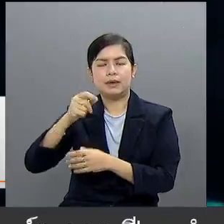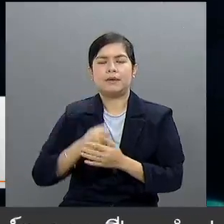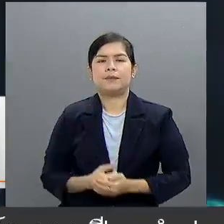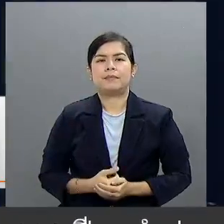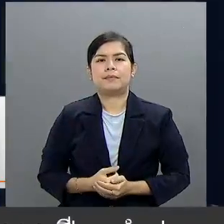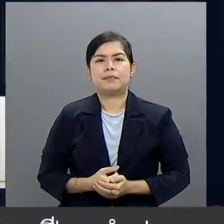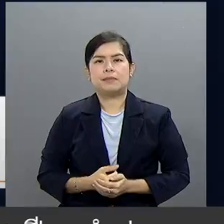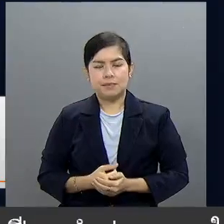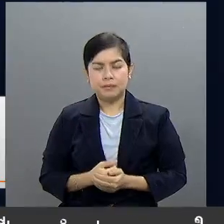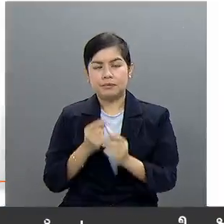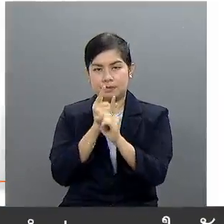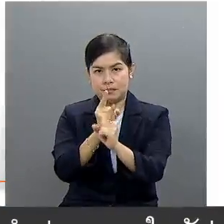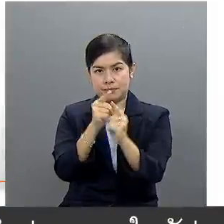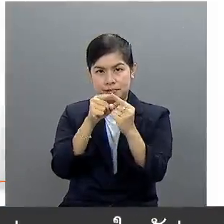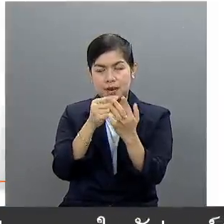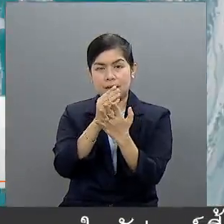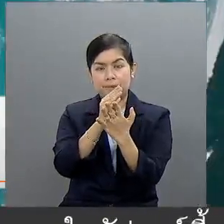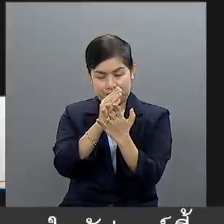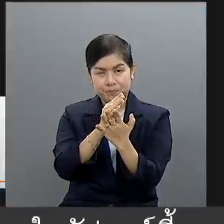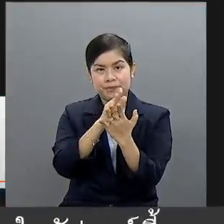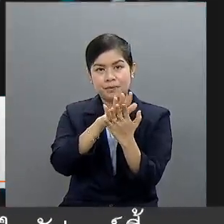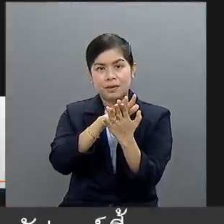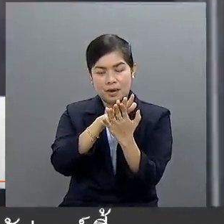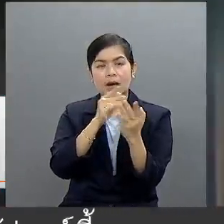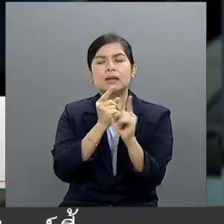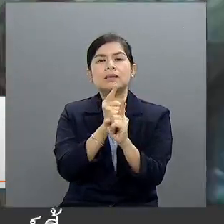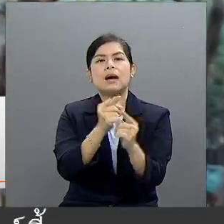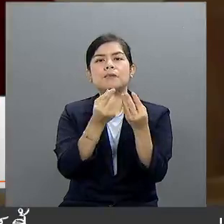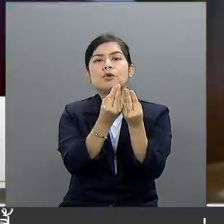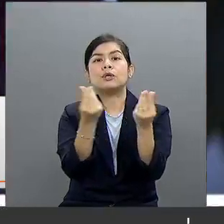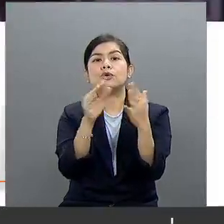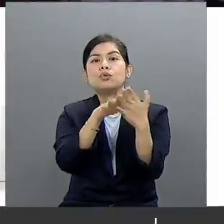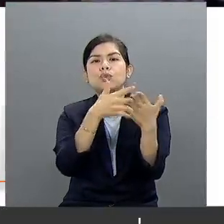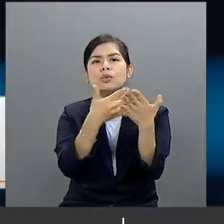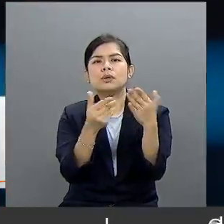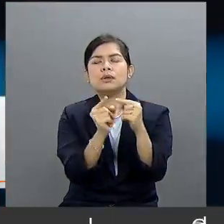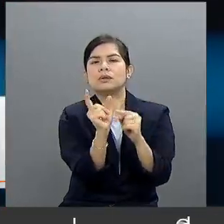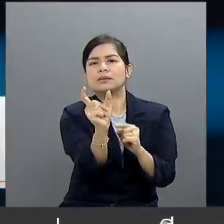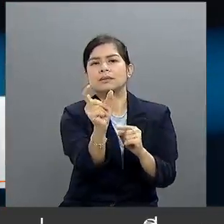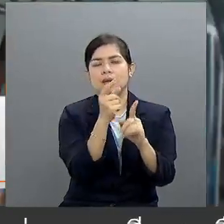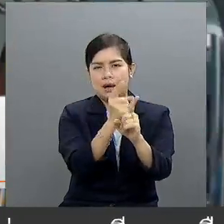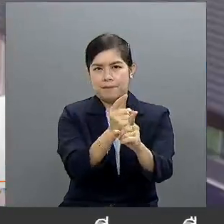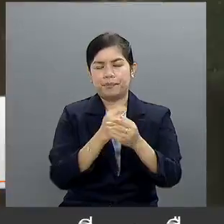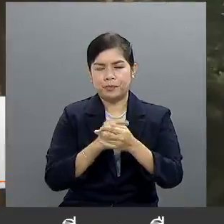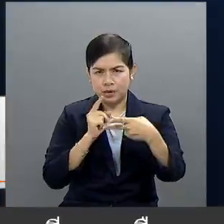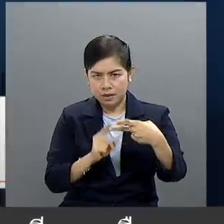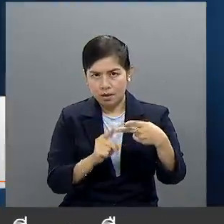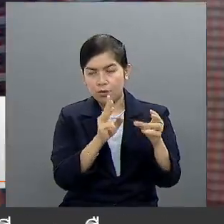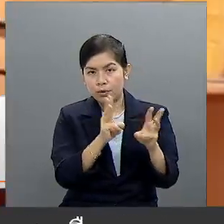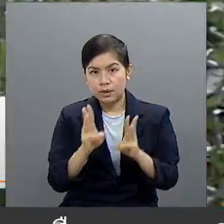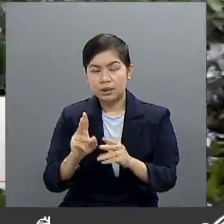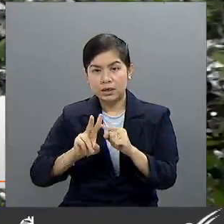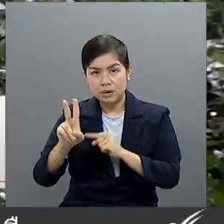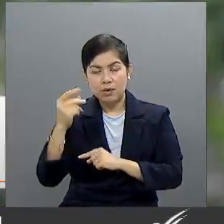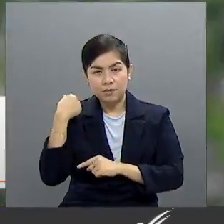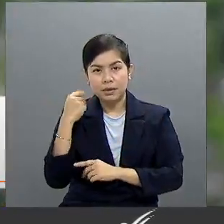ขตวัฒนากรุงเทพมหานคร10110นะครับเดี๋ยวขึ้นที่อยู่ให้นะฮะส่วนวิธีที่2ครับคือการอัพโหลดเอกสารประกอบ